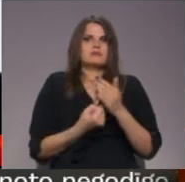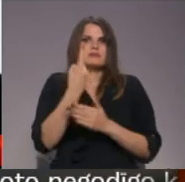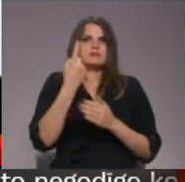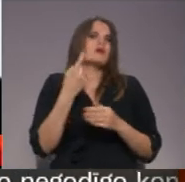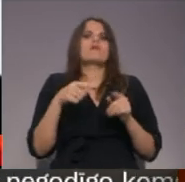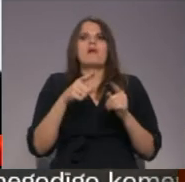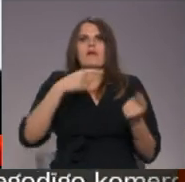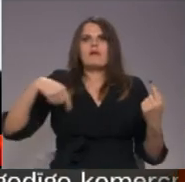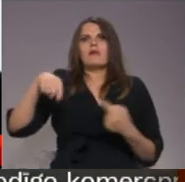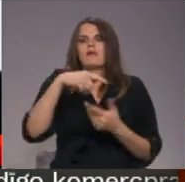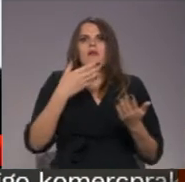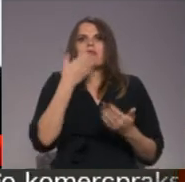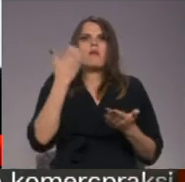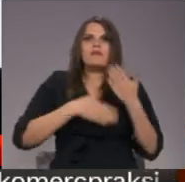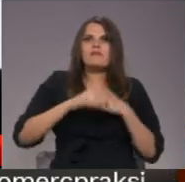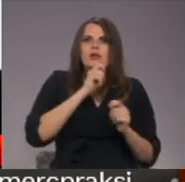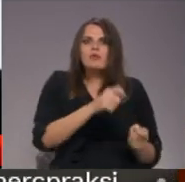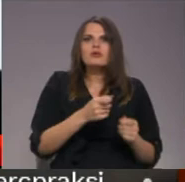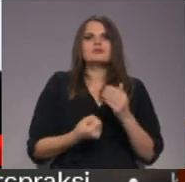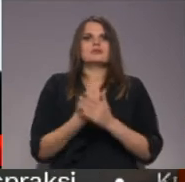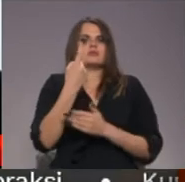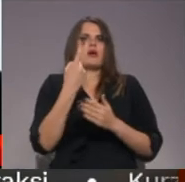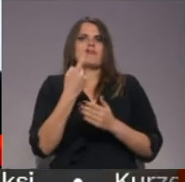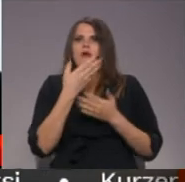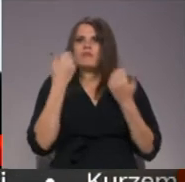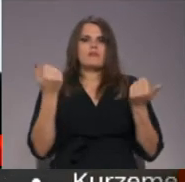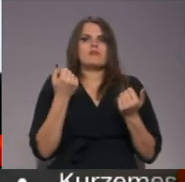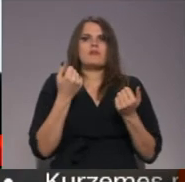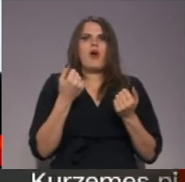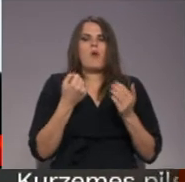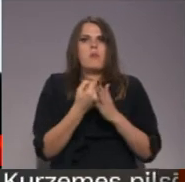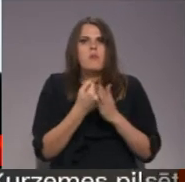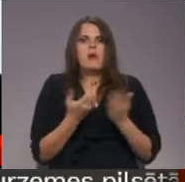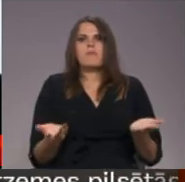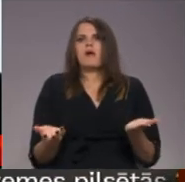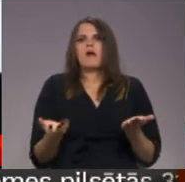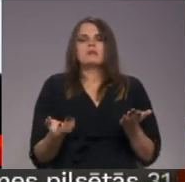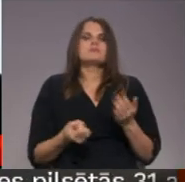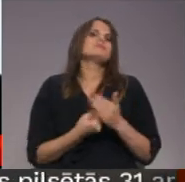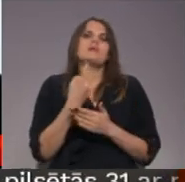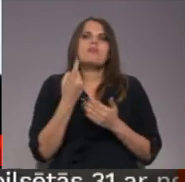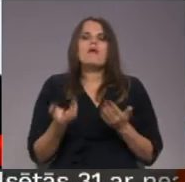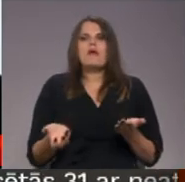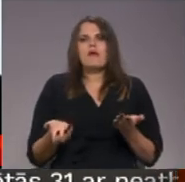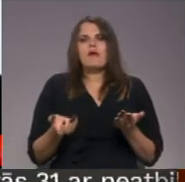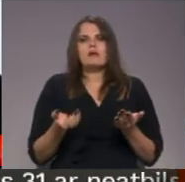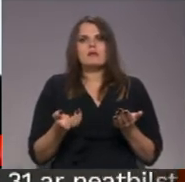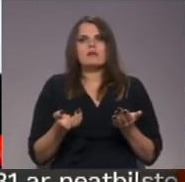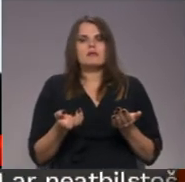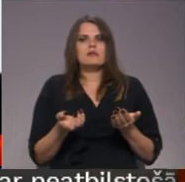tāds kaburtais loks, ja nav invaliditātes, tad nav arī šis īpašais pabalsts. Līdz ar to